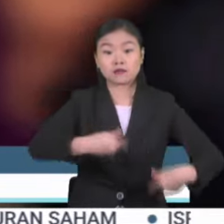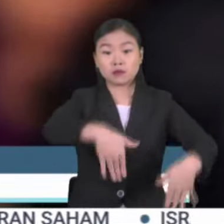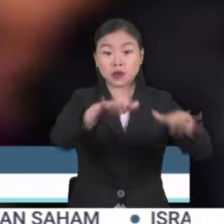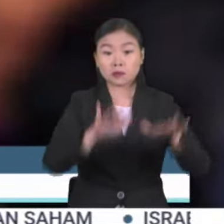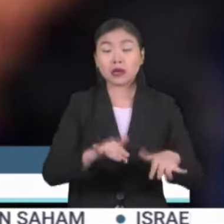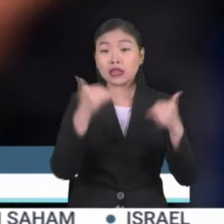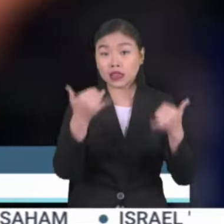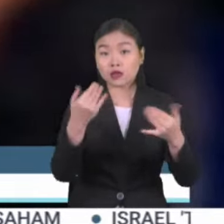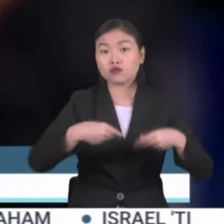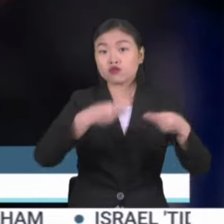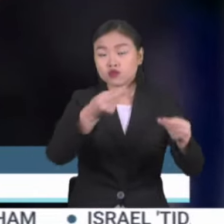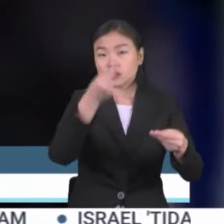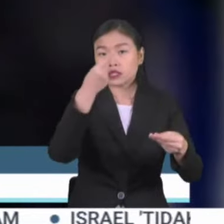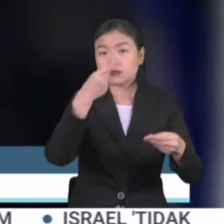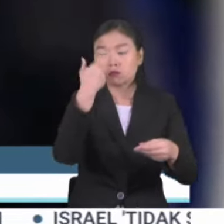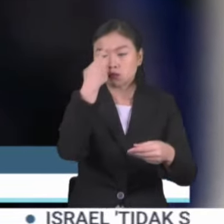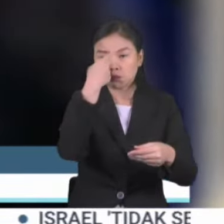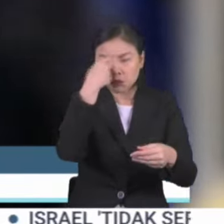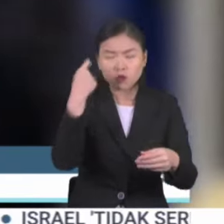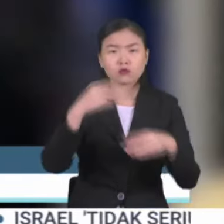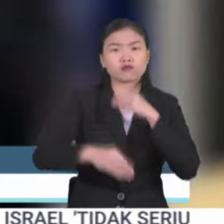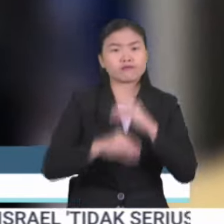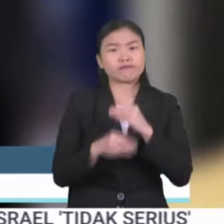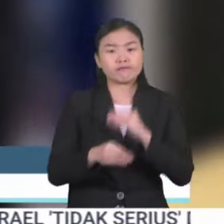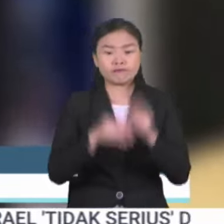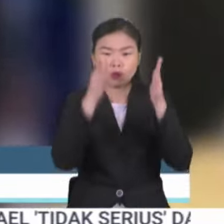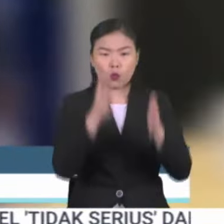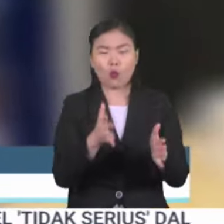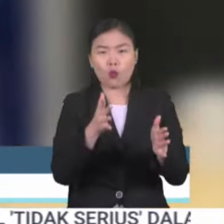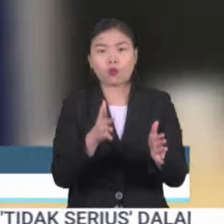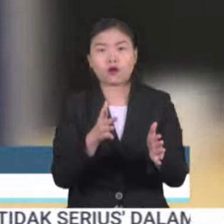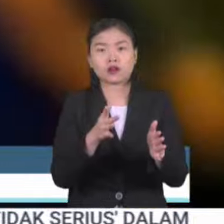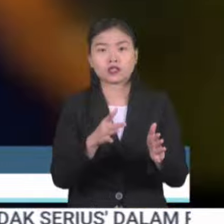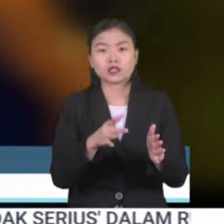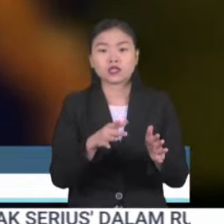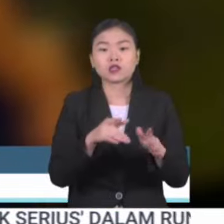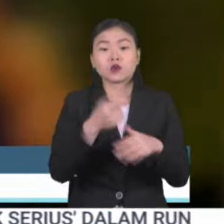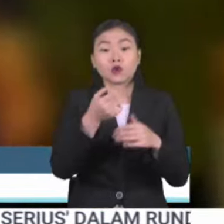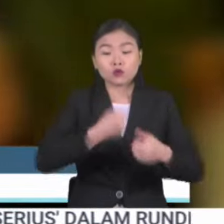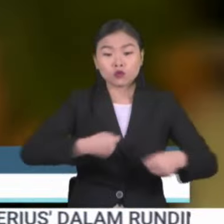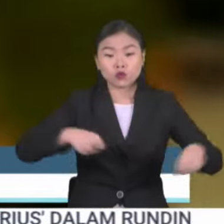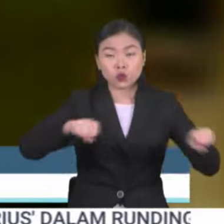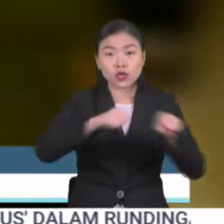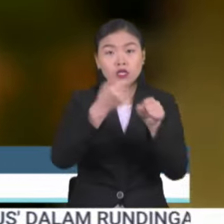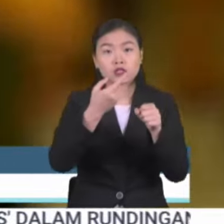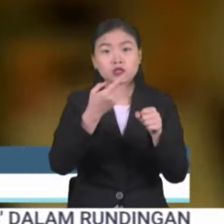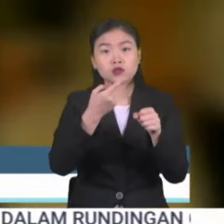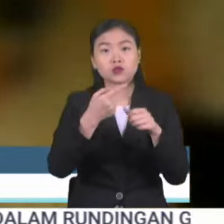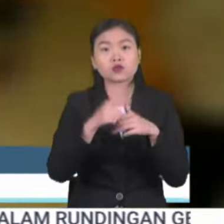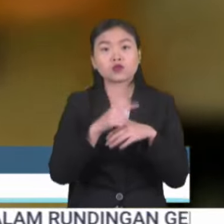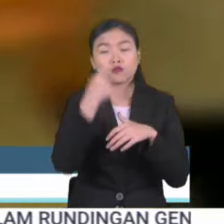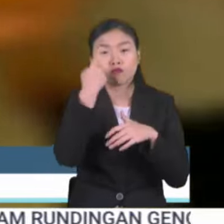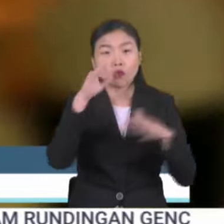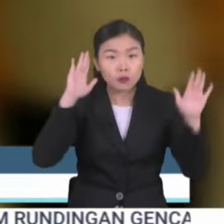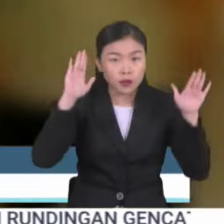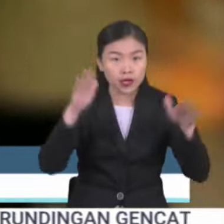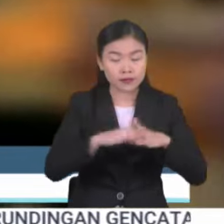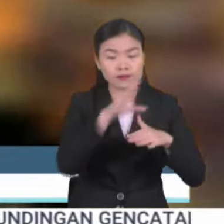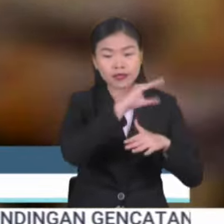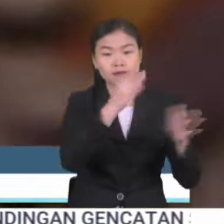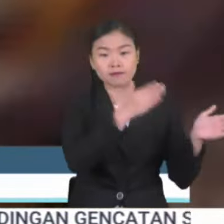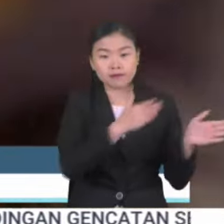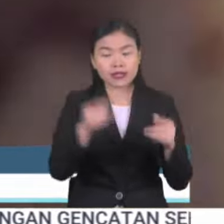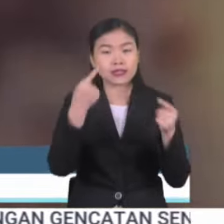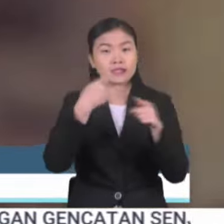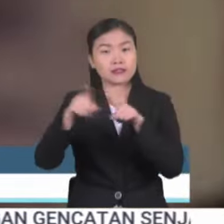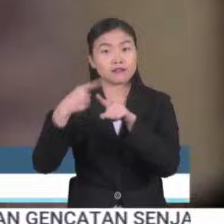ini diberikan susulan pertambahan jumlah penduduk setempat yang menjadikan surau itu untuk solat berjemaah dan penganjuran pelbagai